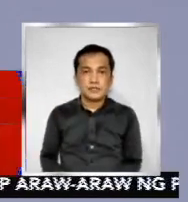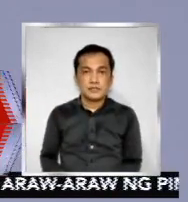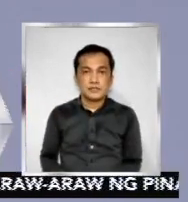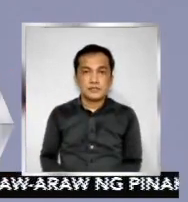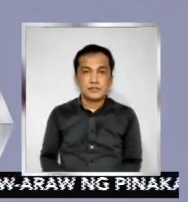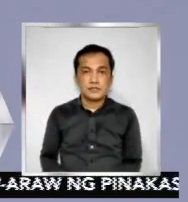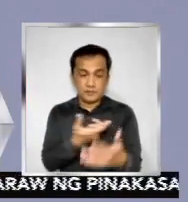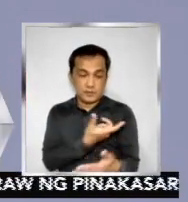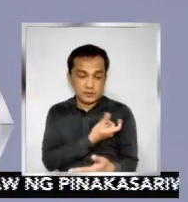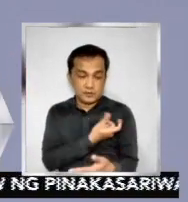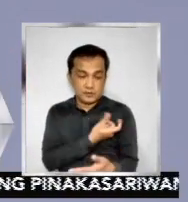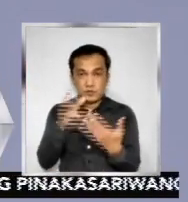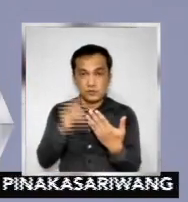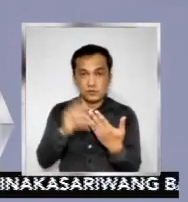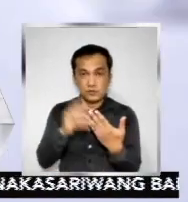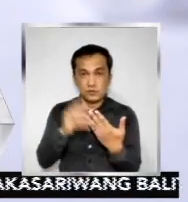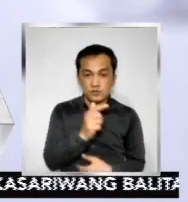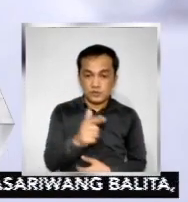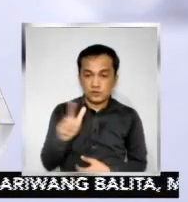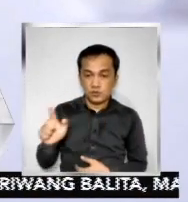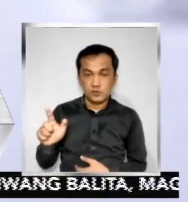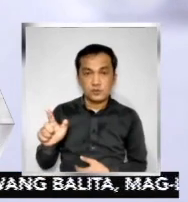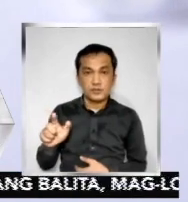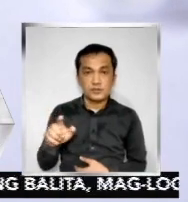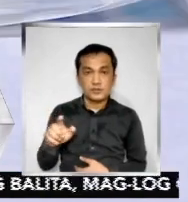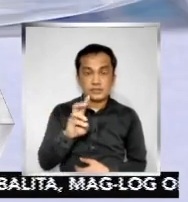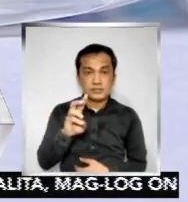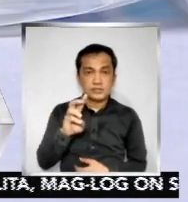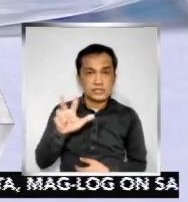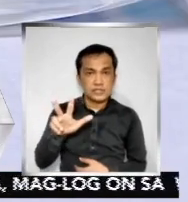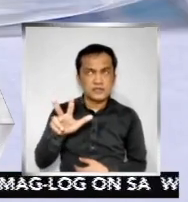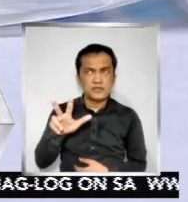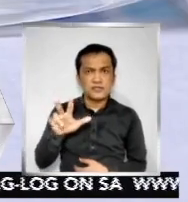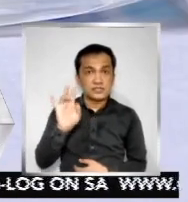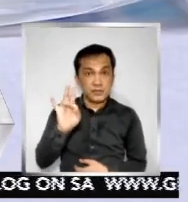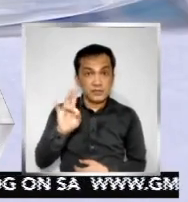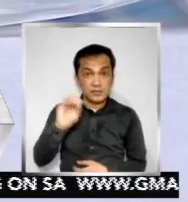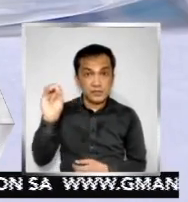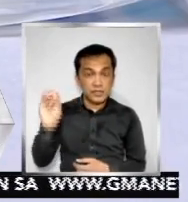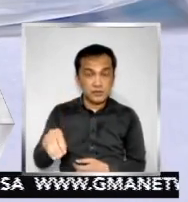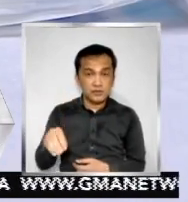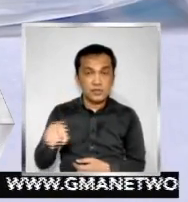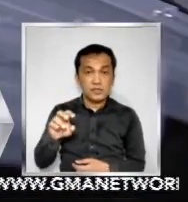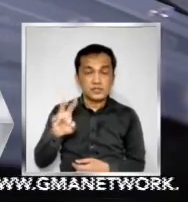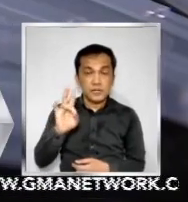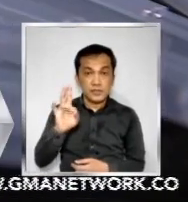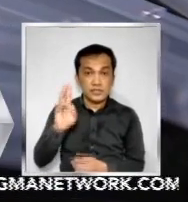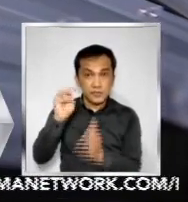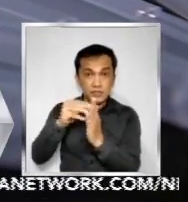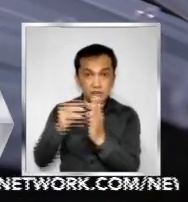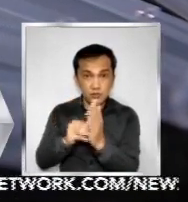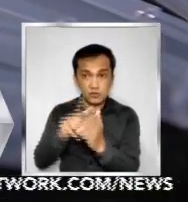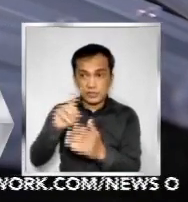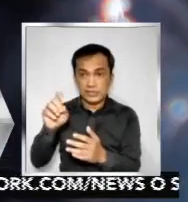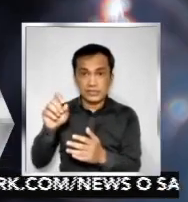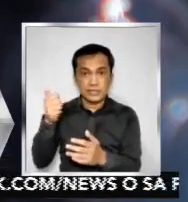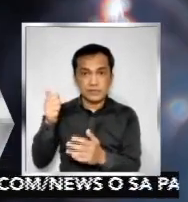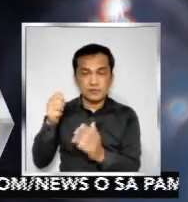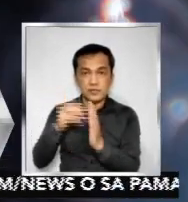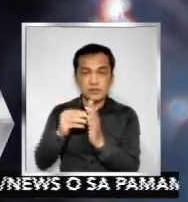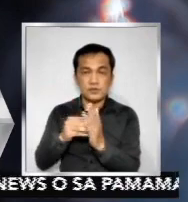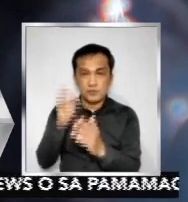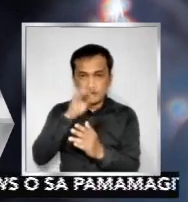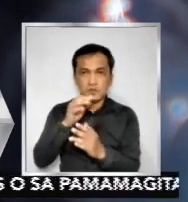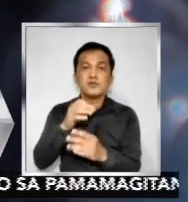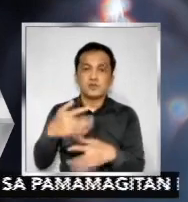taong 2021, 63% o 70 million ng 110 million ng mga Pilipino ang mababakunahan na. Kung